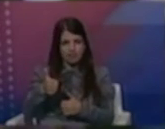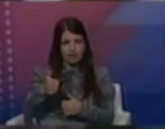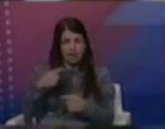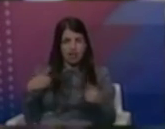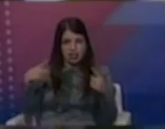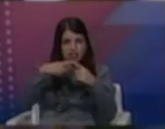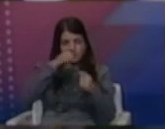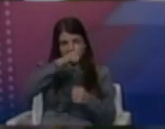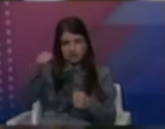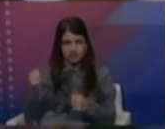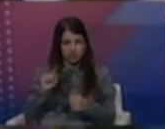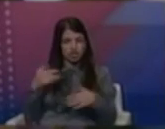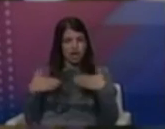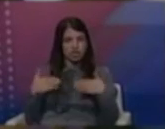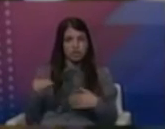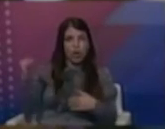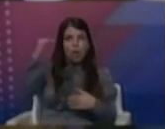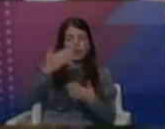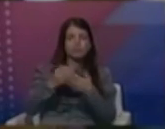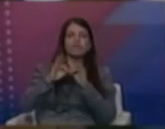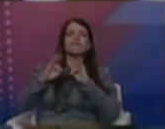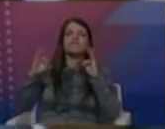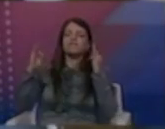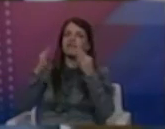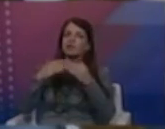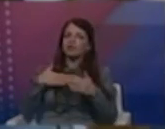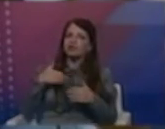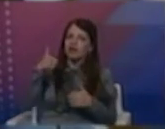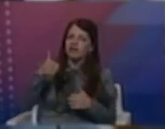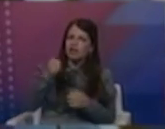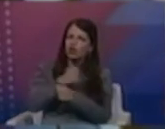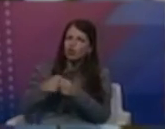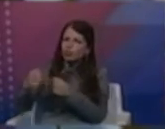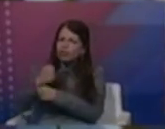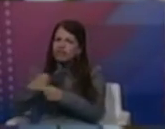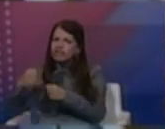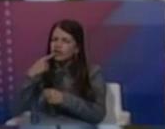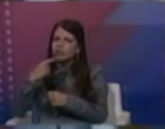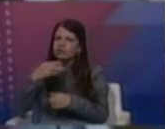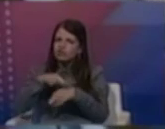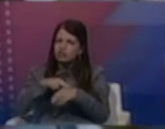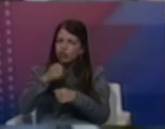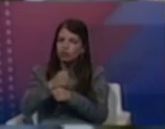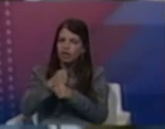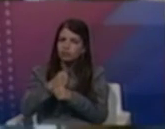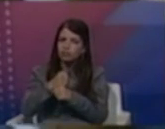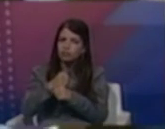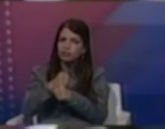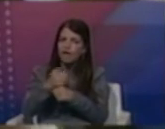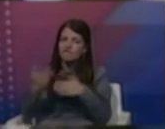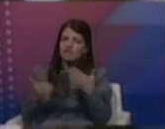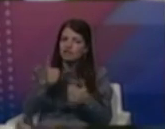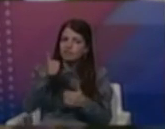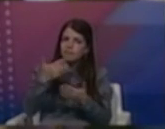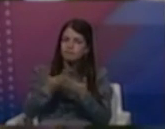li nassiguraw livell ta' għajxi nola biex il-familja timxi l quddiem. Li n-negozji ngħidulhom ħanħallukom taħdmu b'miżuri